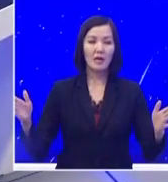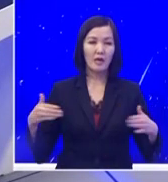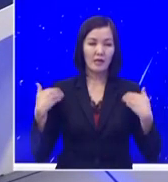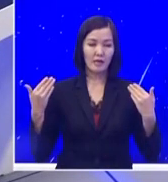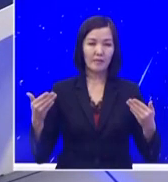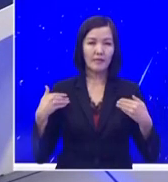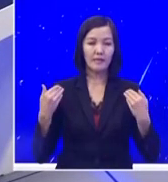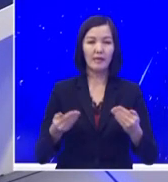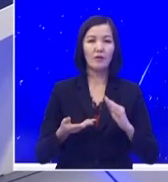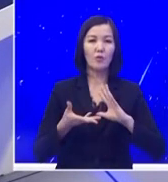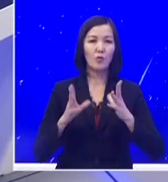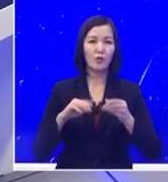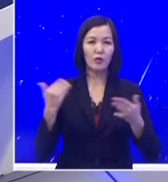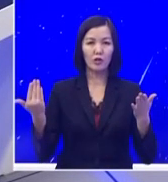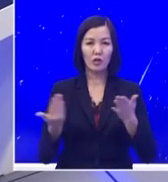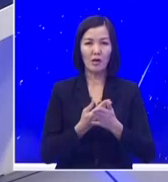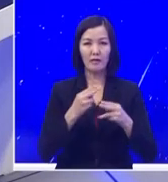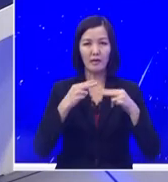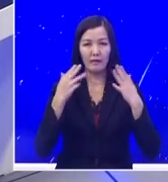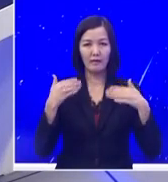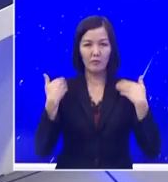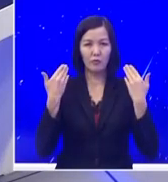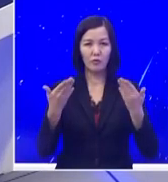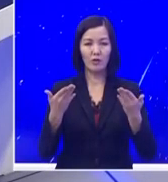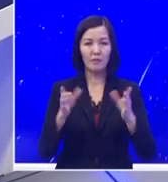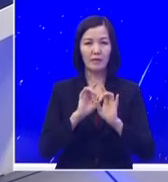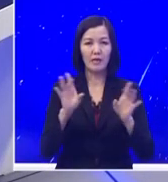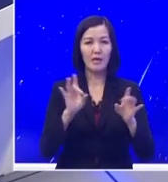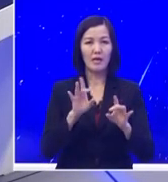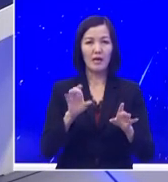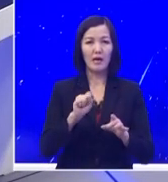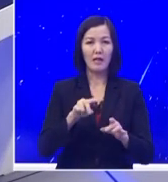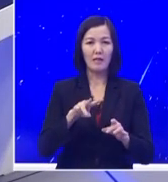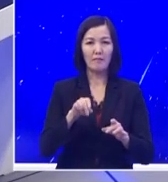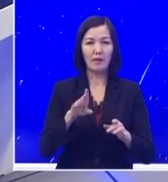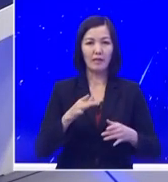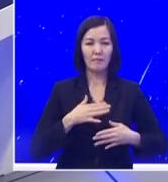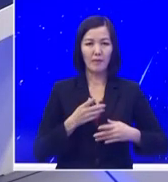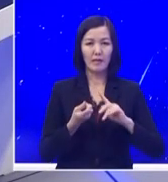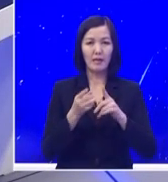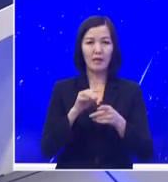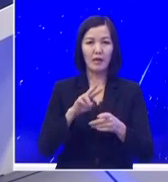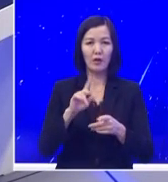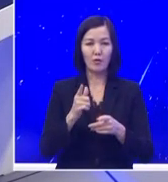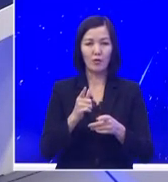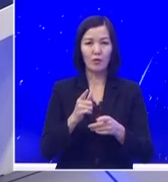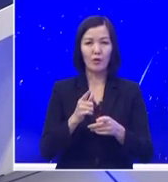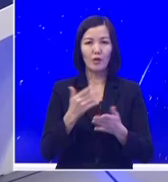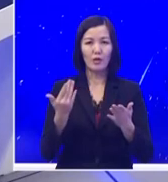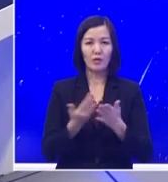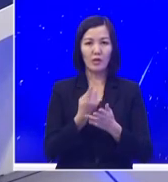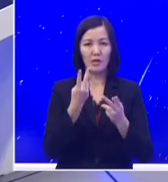Ассаламу алейкум, қадірменді көрермен, тікелей эфирде қорытынды жаңалықтар студия тізгінінде Алмат Хамид, сурдо аудармашы Айгүл